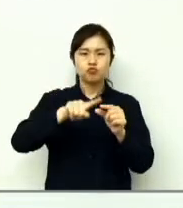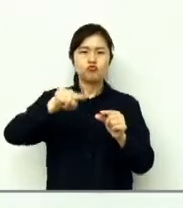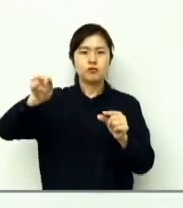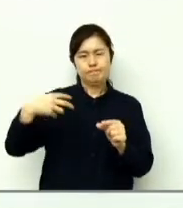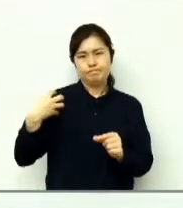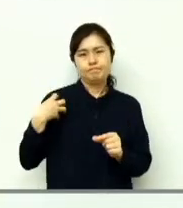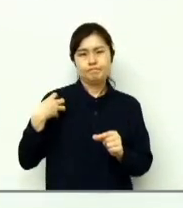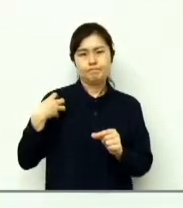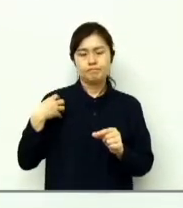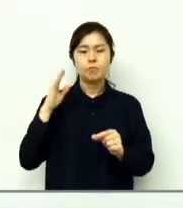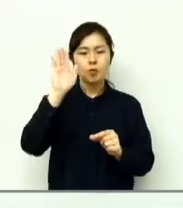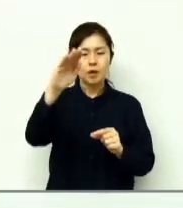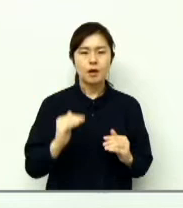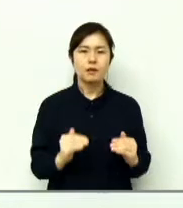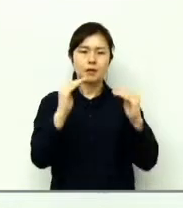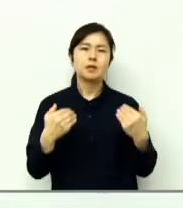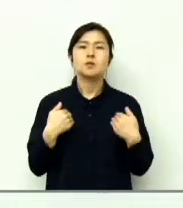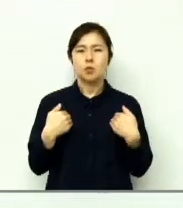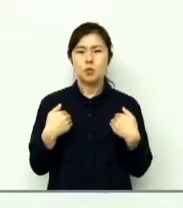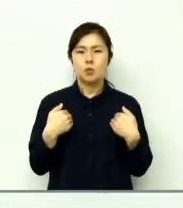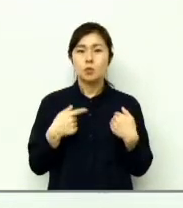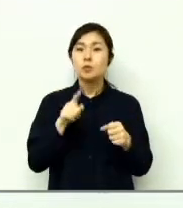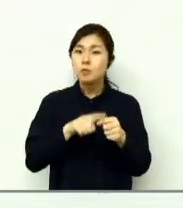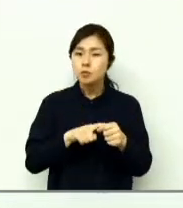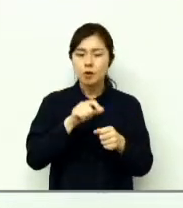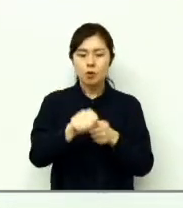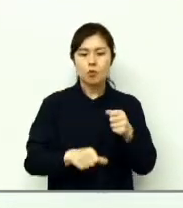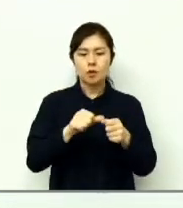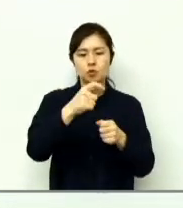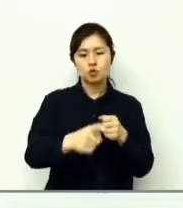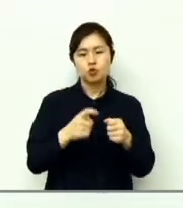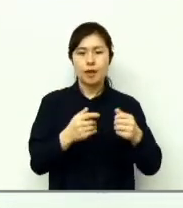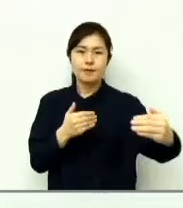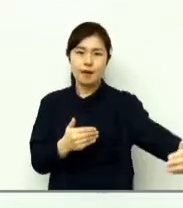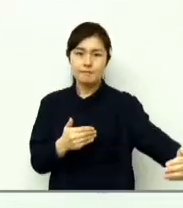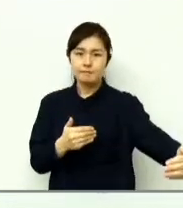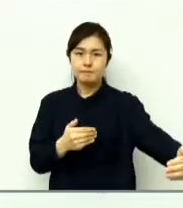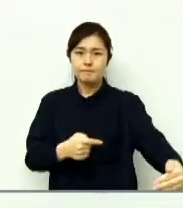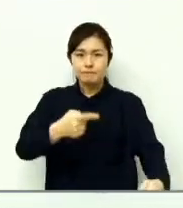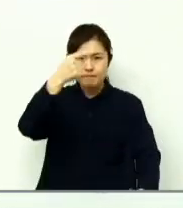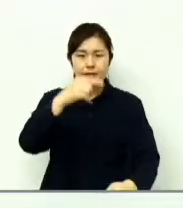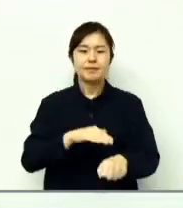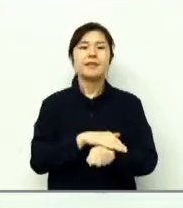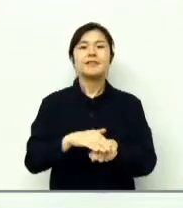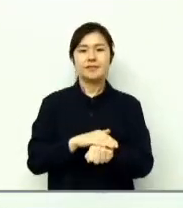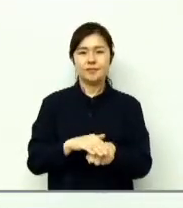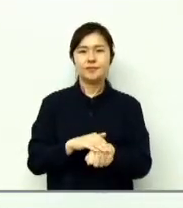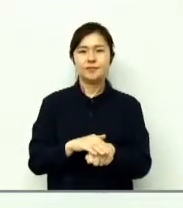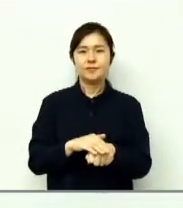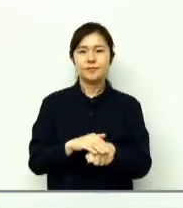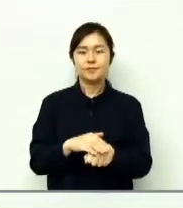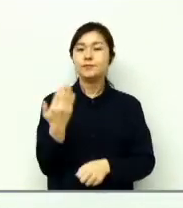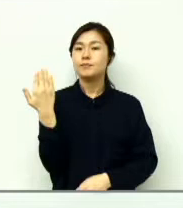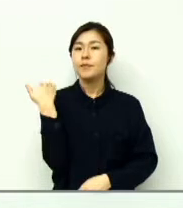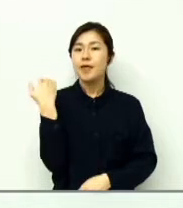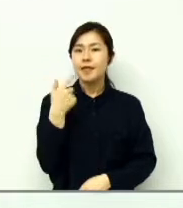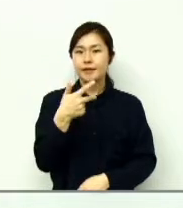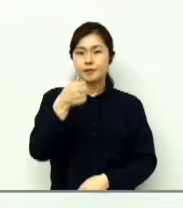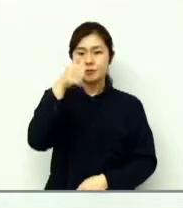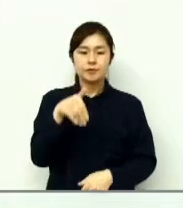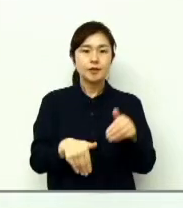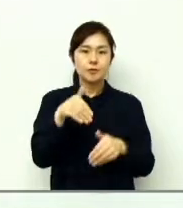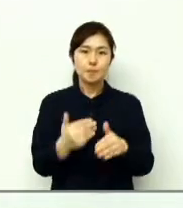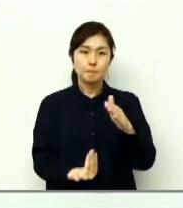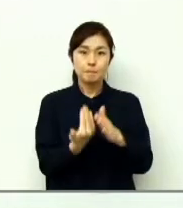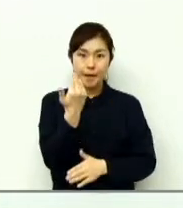の5年10年が最も重要な時期であると考えております。このため3期目の市長選挙で